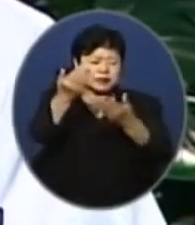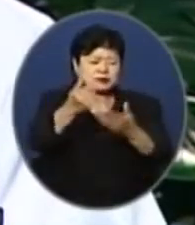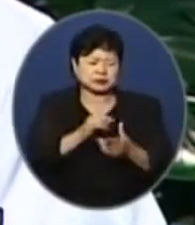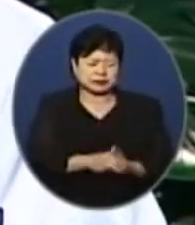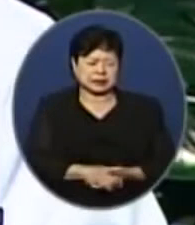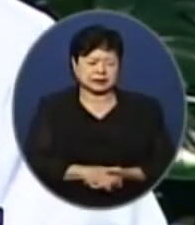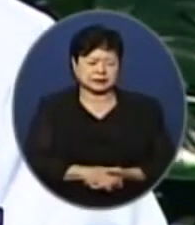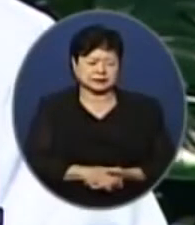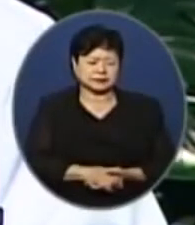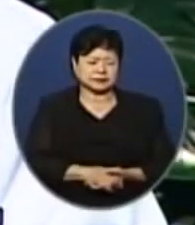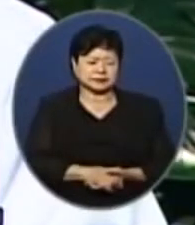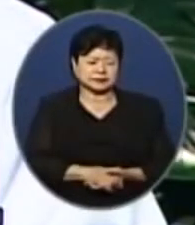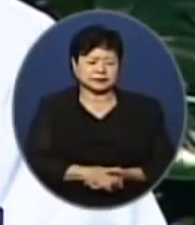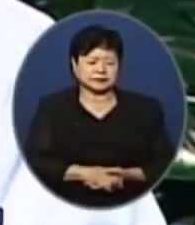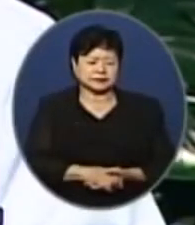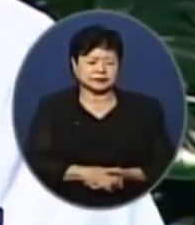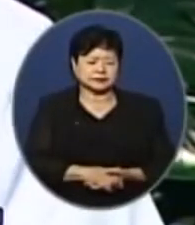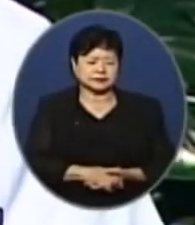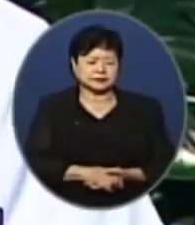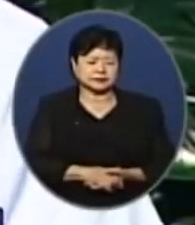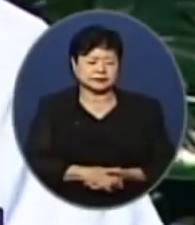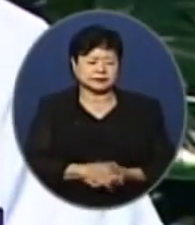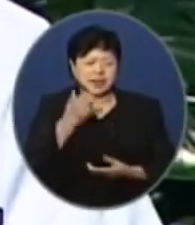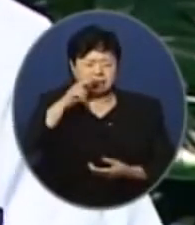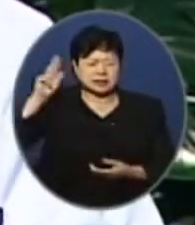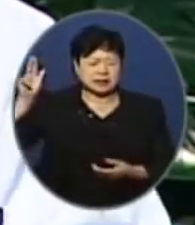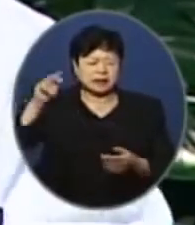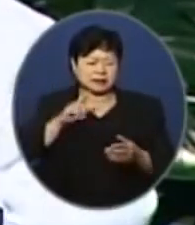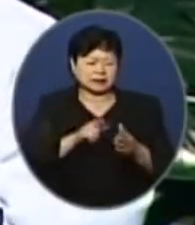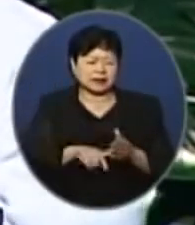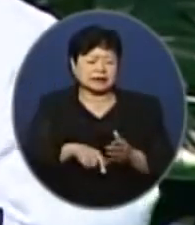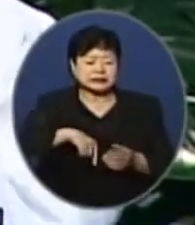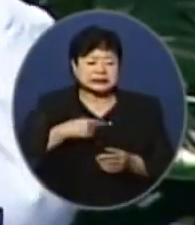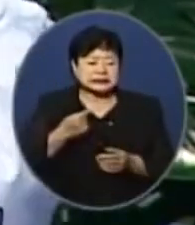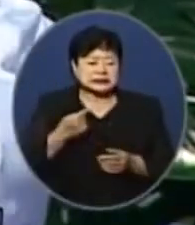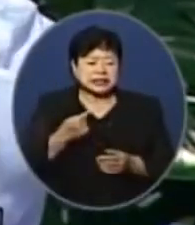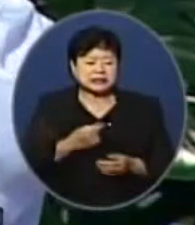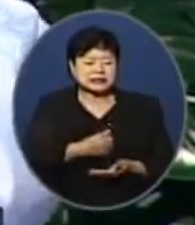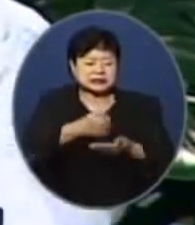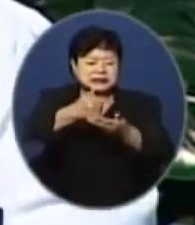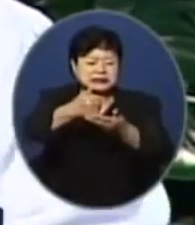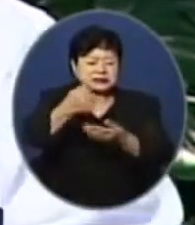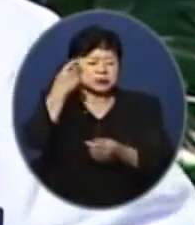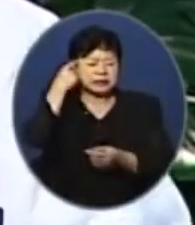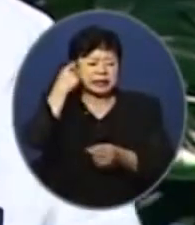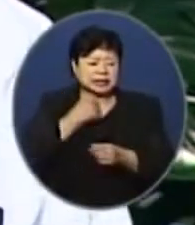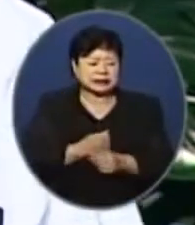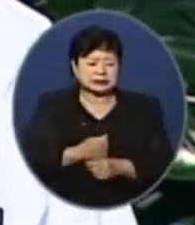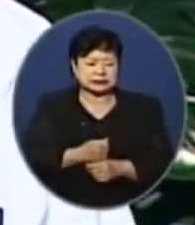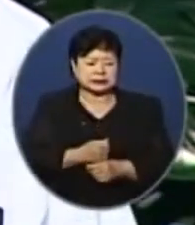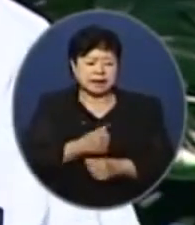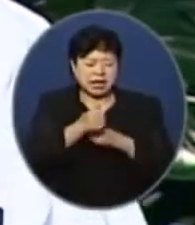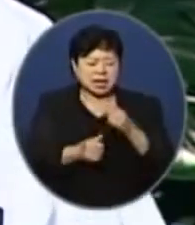없습니다. 그런데 히틀러 정면으로 대항을 했습니다. 자신을 신성화하는 그 저 지도자는 하나님을